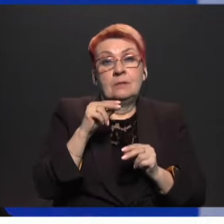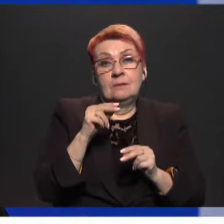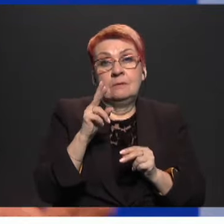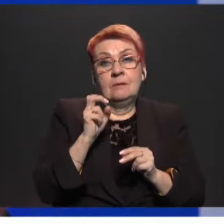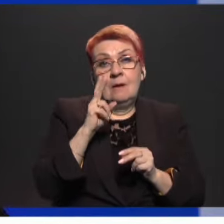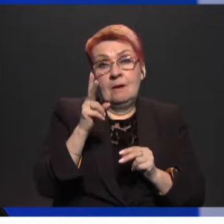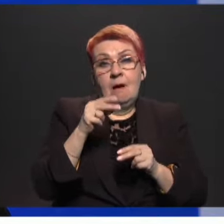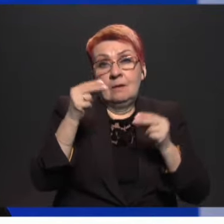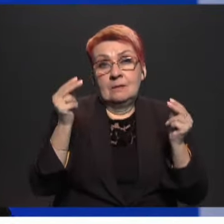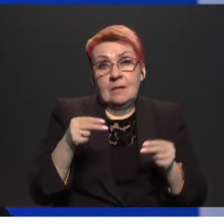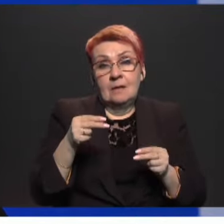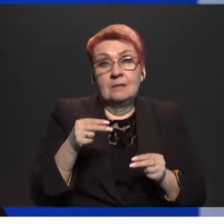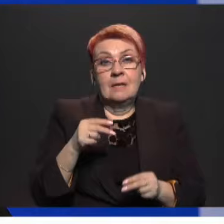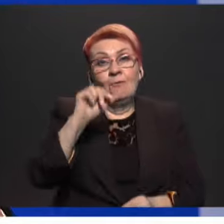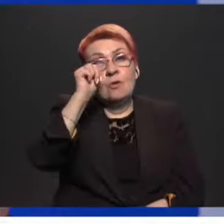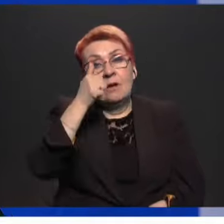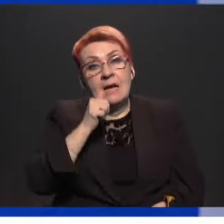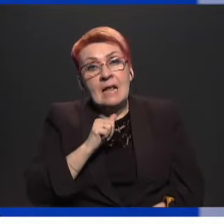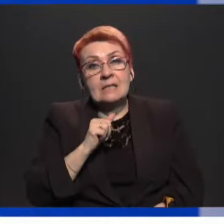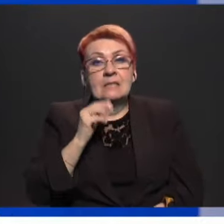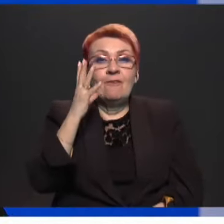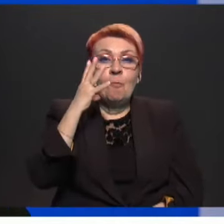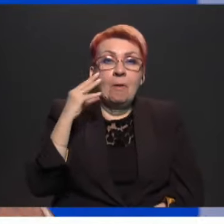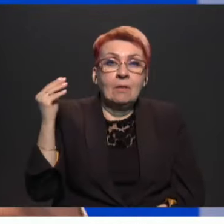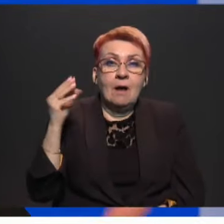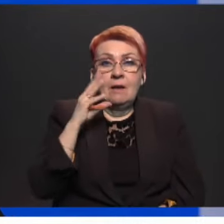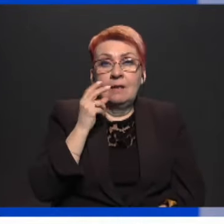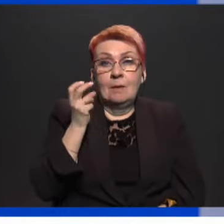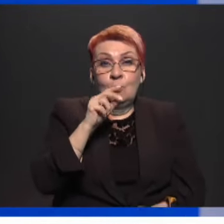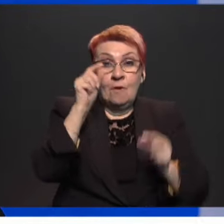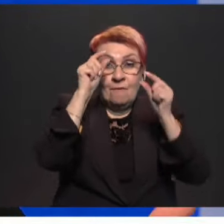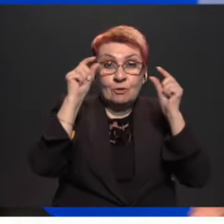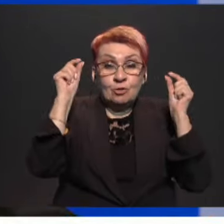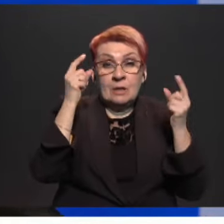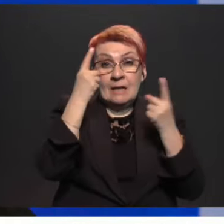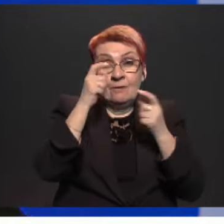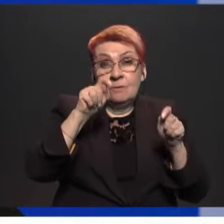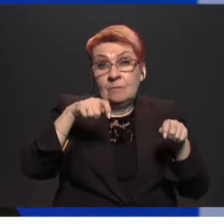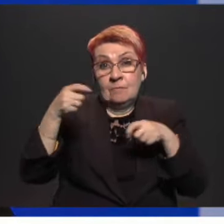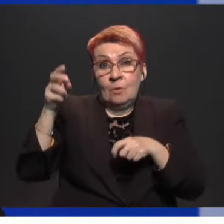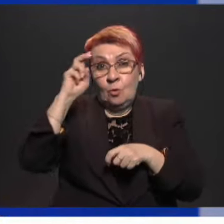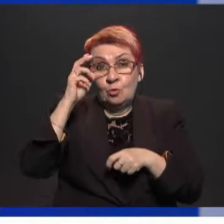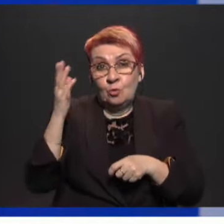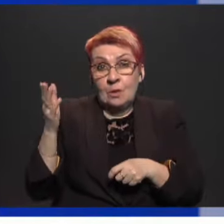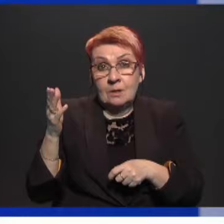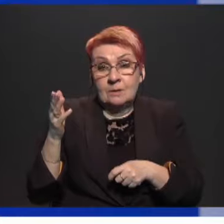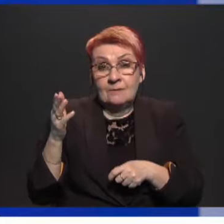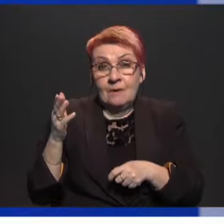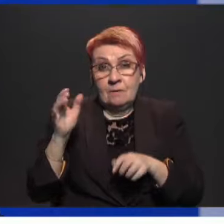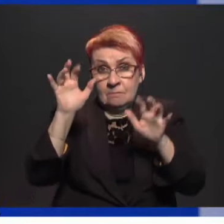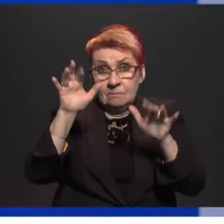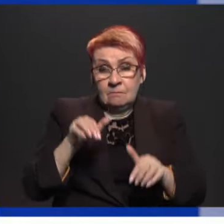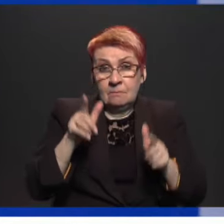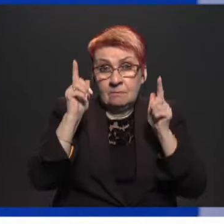церквях, в Греции, в Болгарии, там, когда человек приходит венчаться, то информацию об этом передают в государство, и фактически они